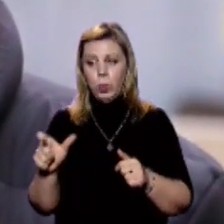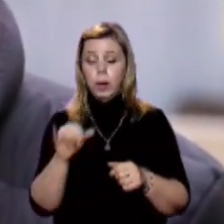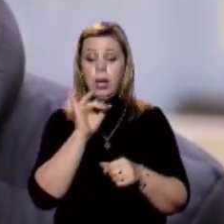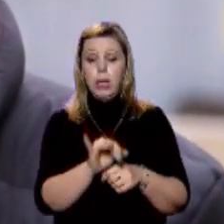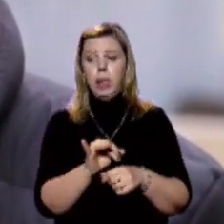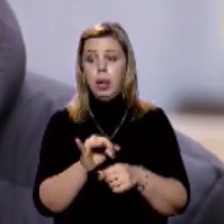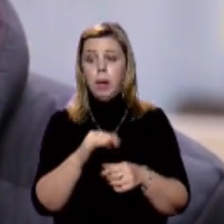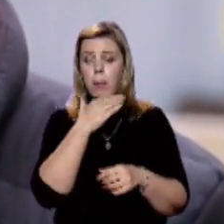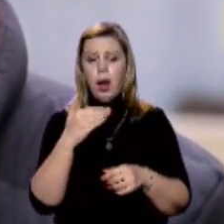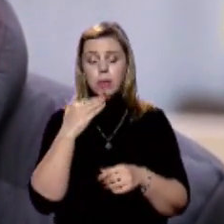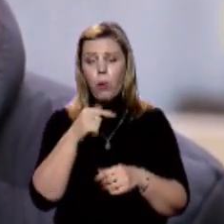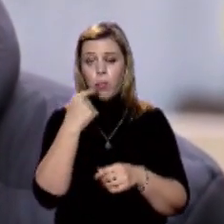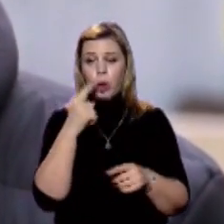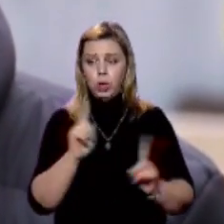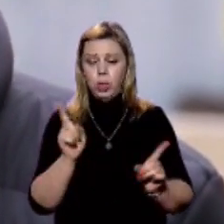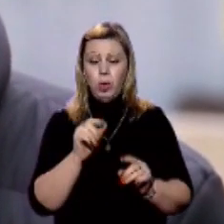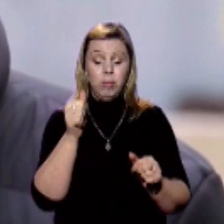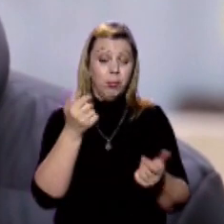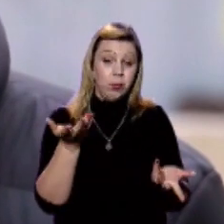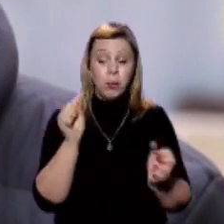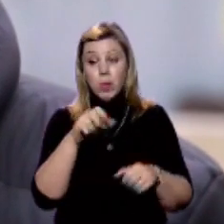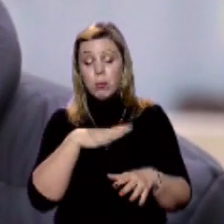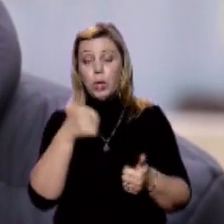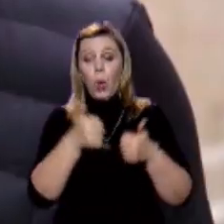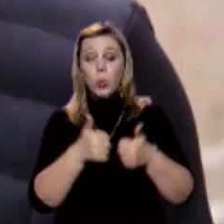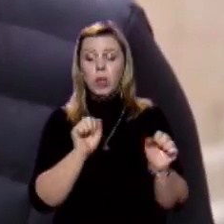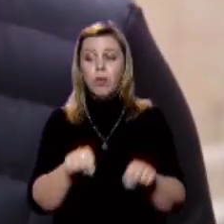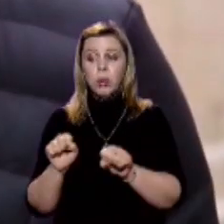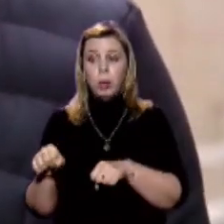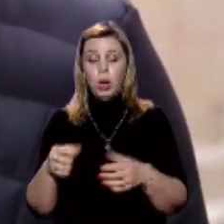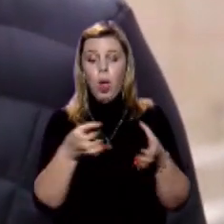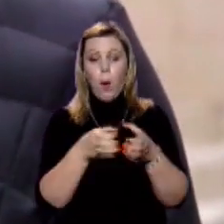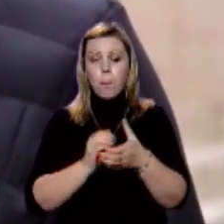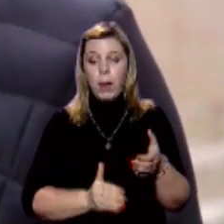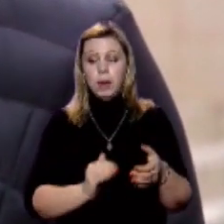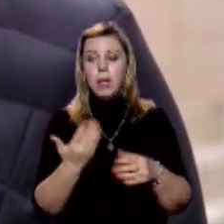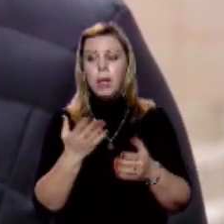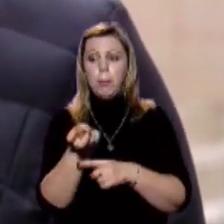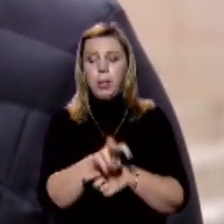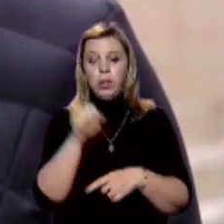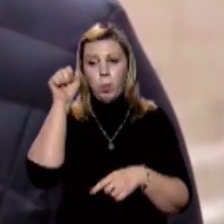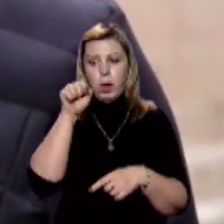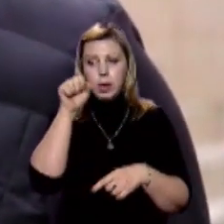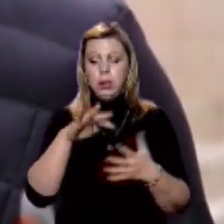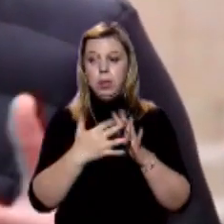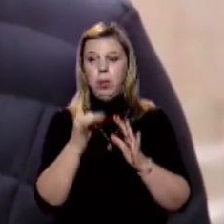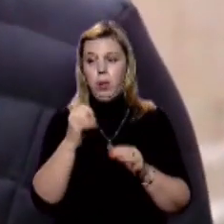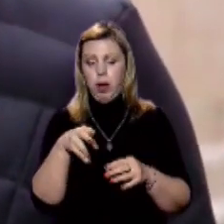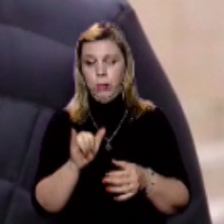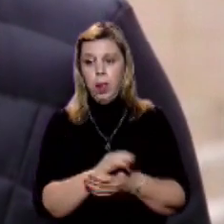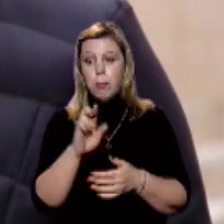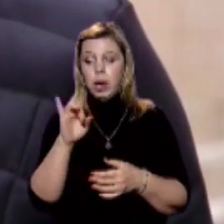І багато говорять, що навряд чи вони будуть конкурентно спроможними компаніями, які прийдуть, скажімо, в Баранинську сільську раду.